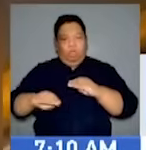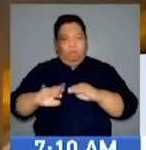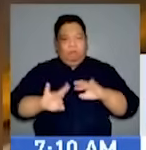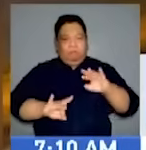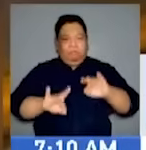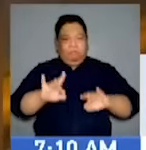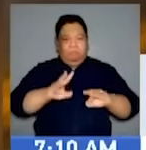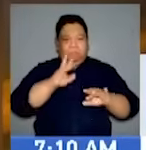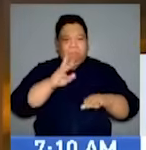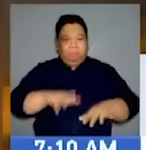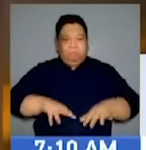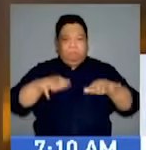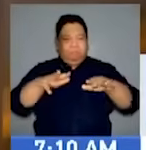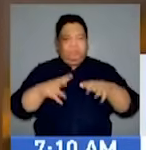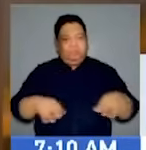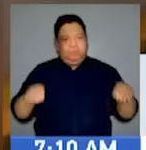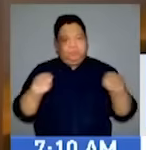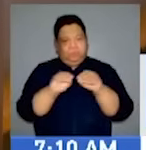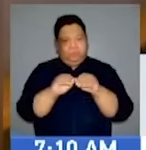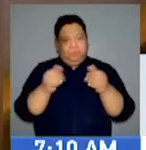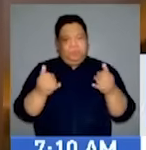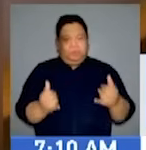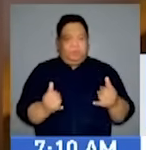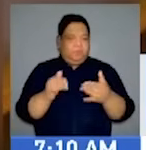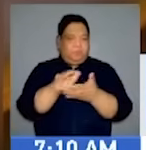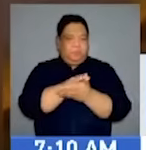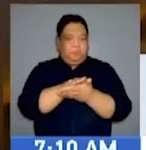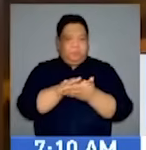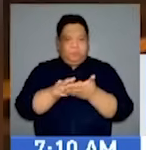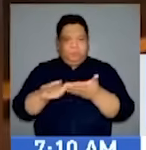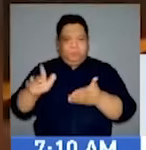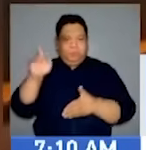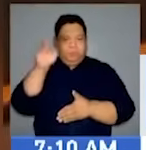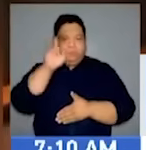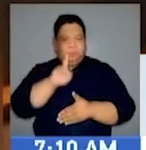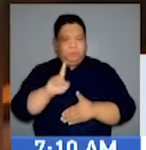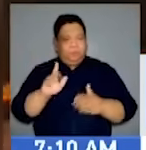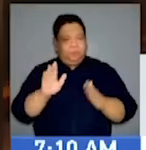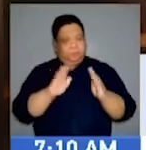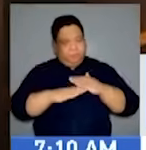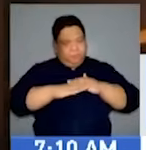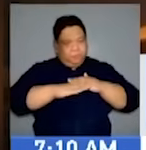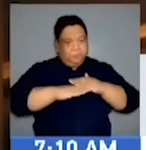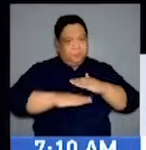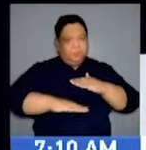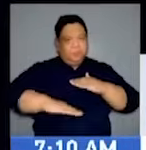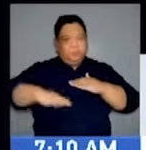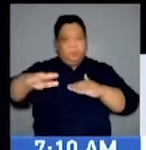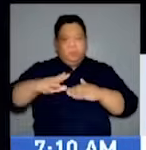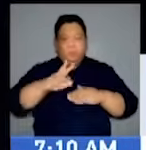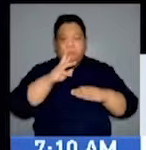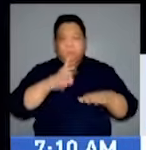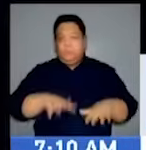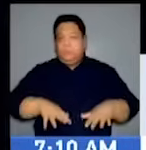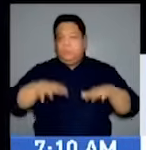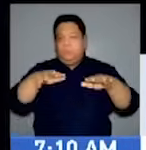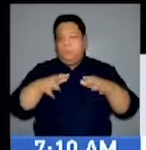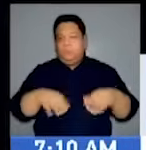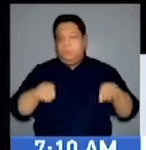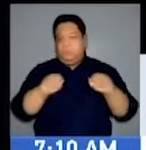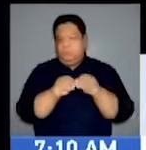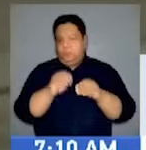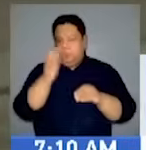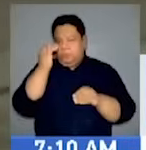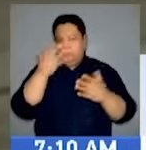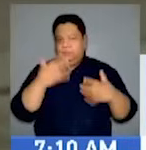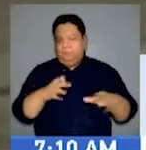Ngayon, maayos na ang pagkakasimento sa daan. Hindi na rin daw babahain dahil gawa na ang drainage. Maliwanag din dito kahit sa